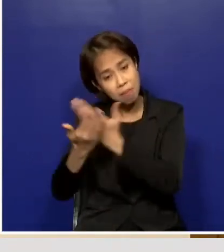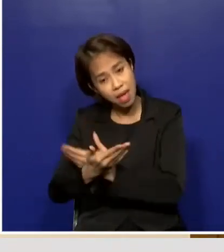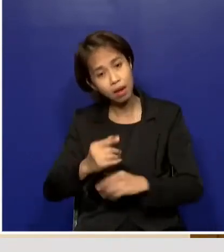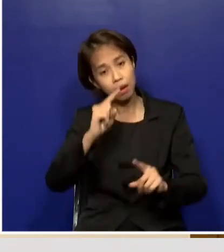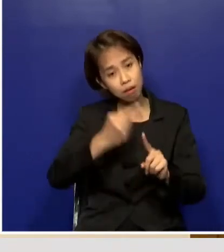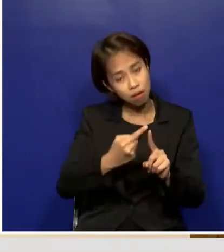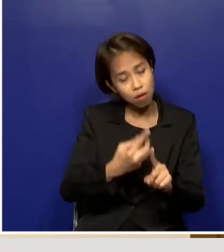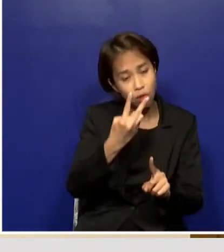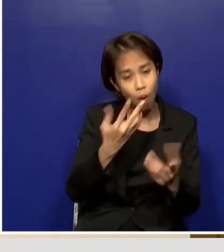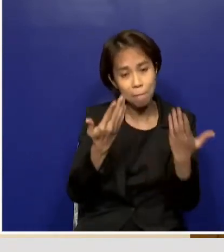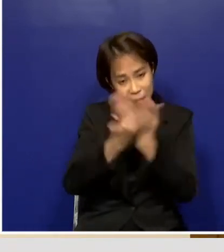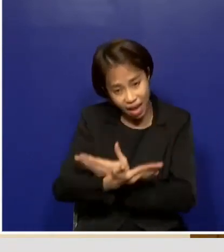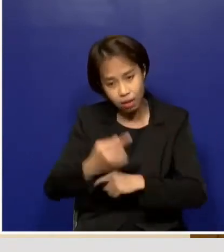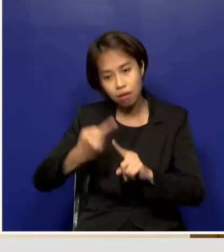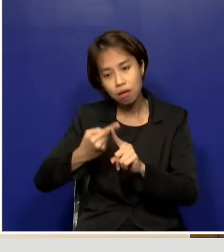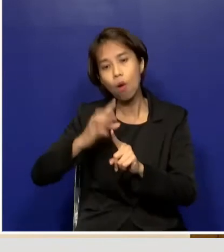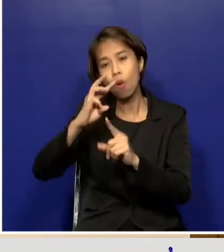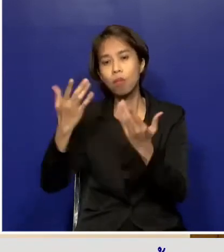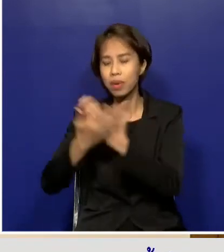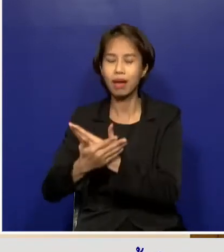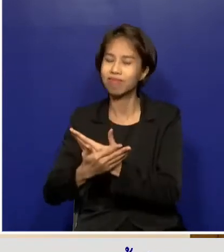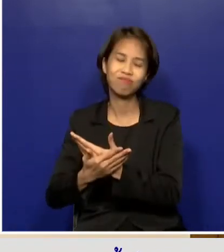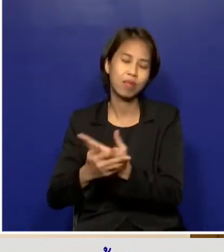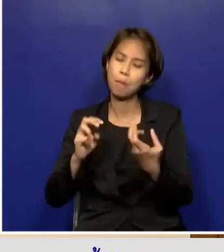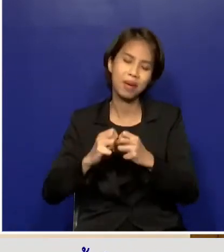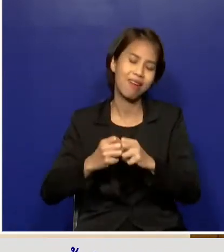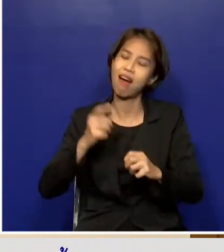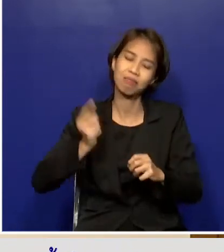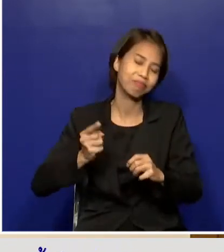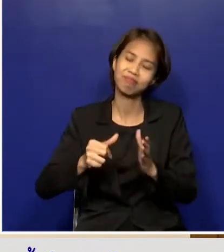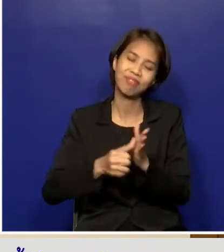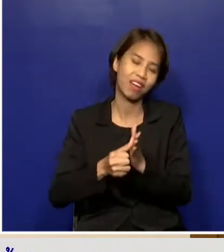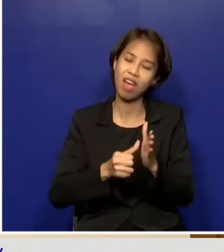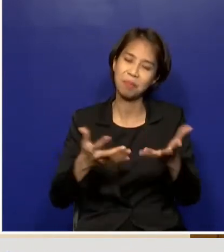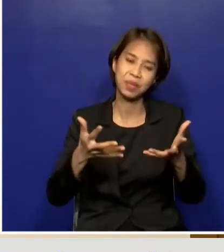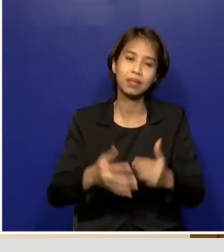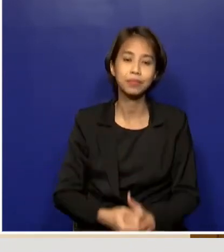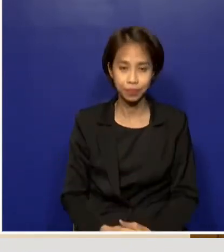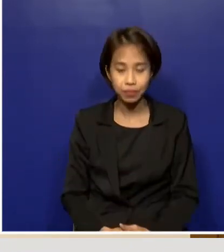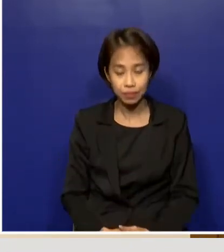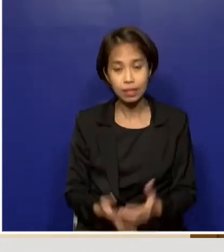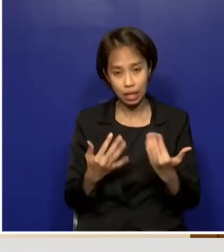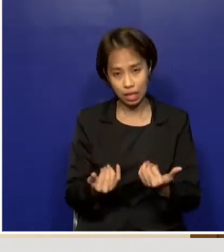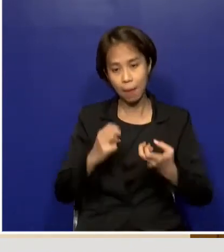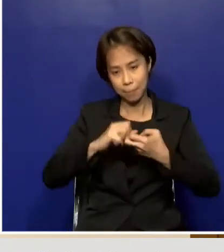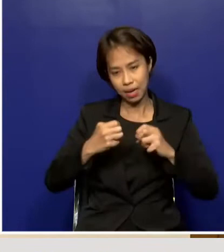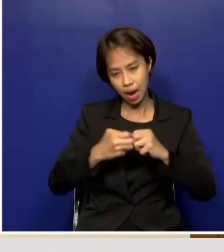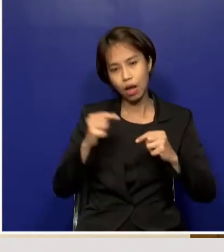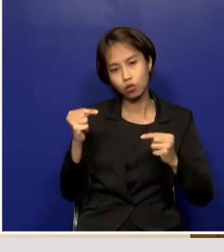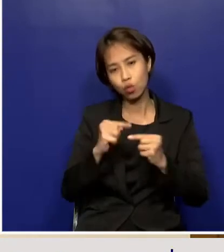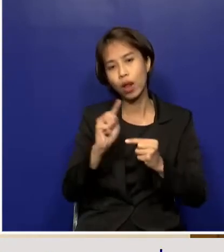4 ทุกอย่แก้ไมได้เหครับและการแ้ของทปัญหาี้ มัเปหาที่เชิงโครวสราง